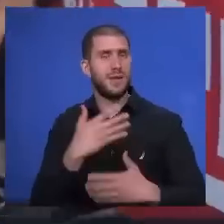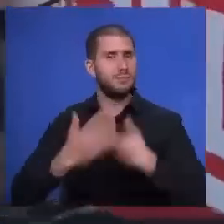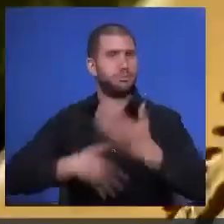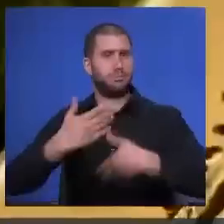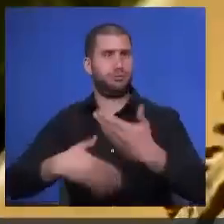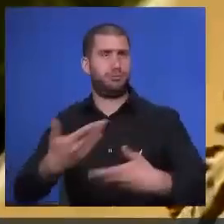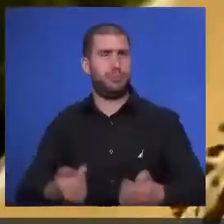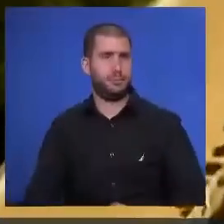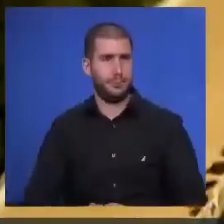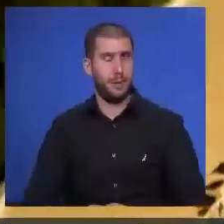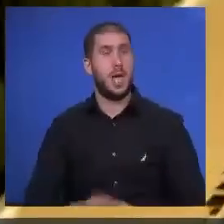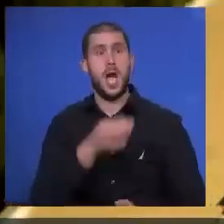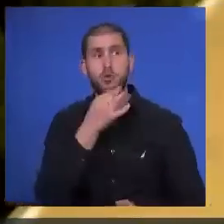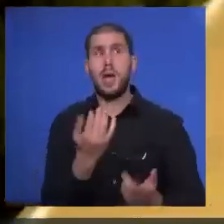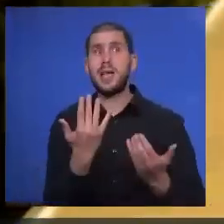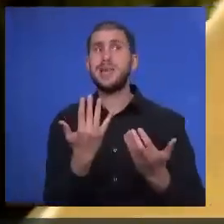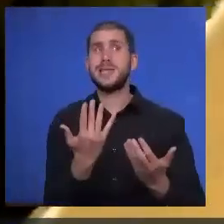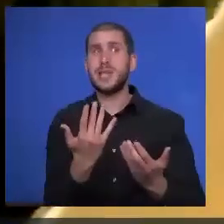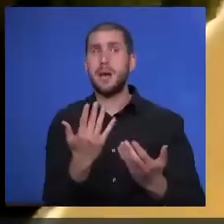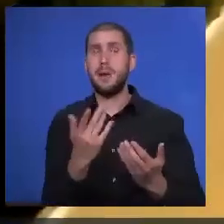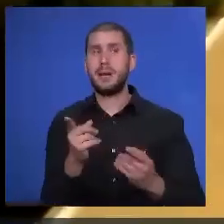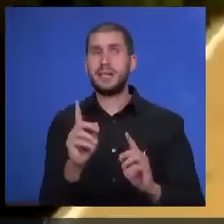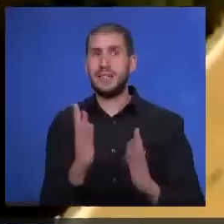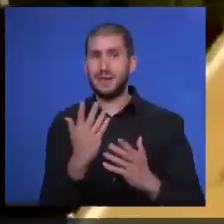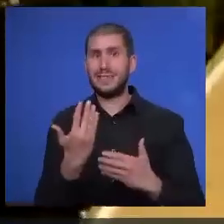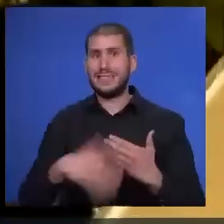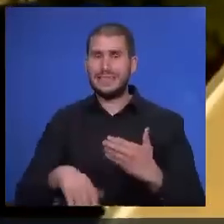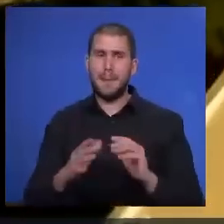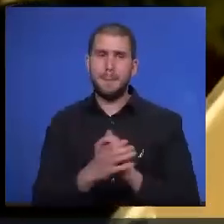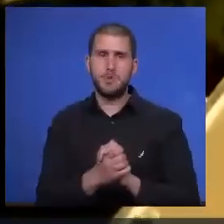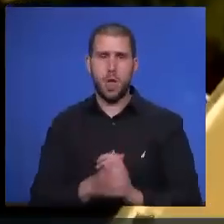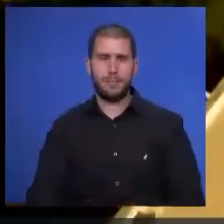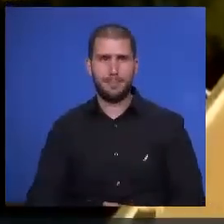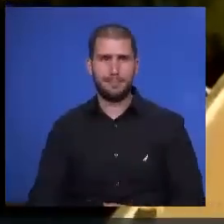ההמראה. השאלה, כמה הטיסה הזו תסתיים בשלום.